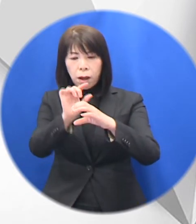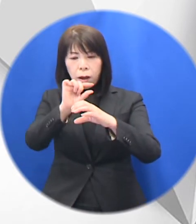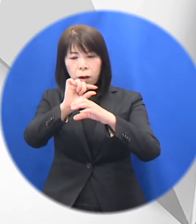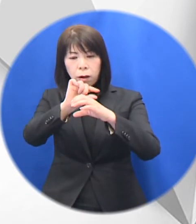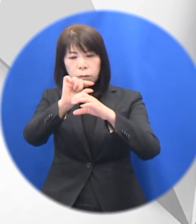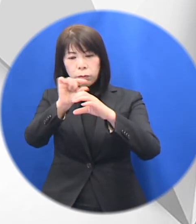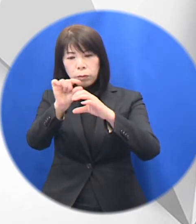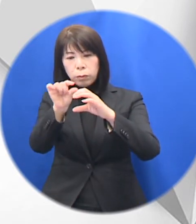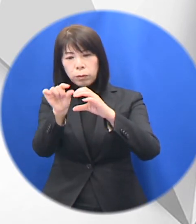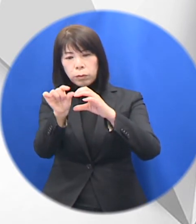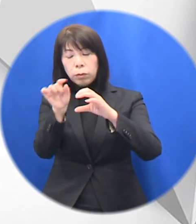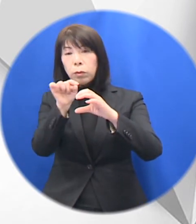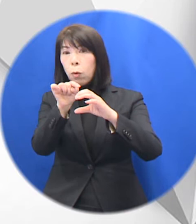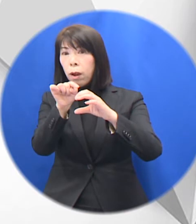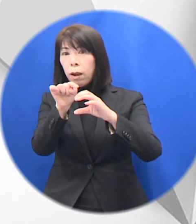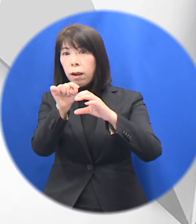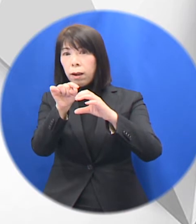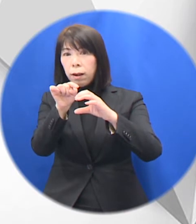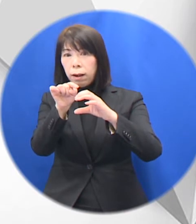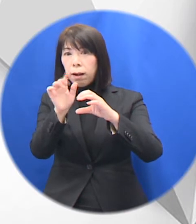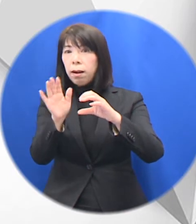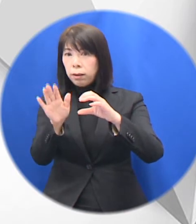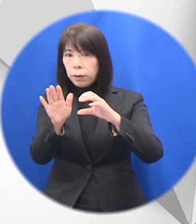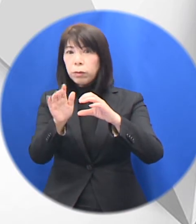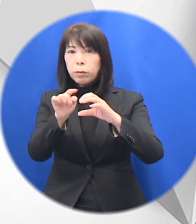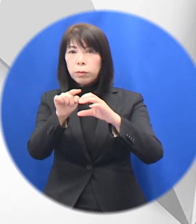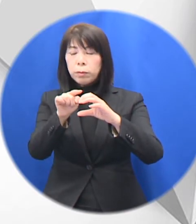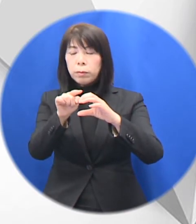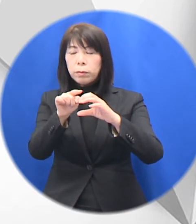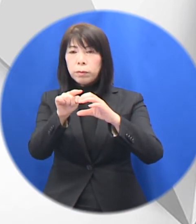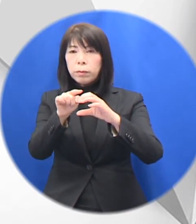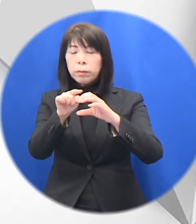面にスパイクのような突起のタンパク質がついています。